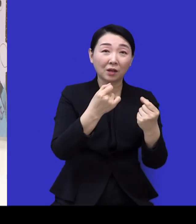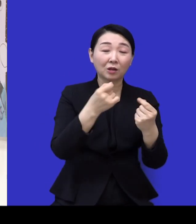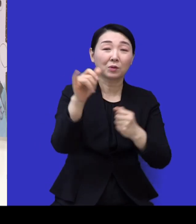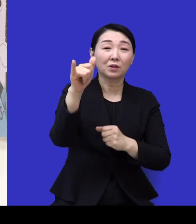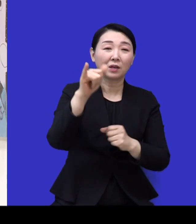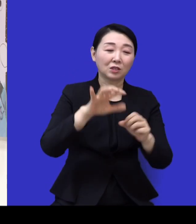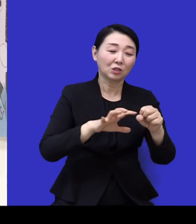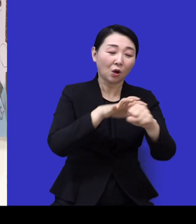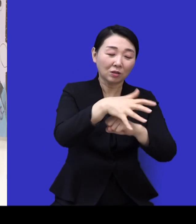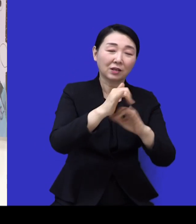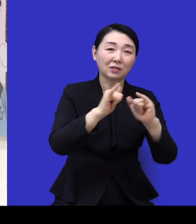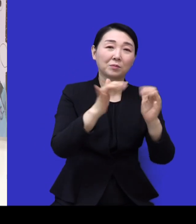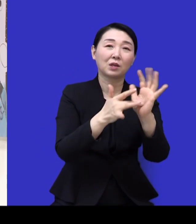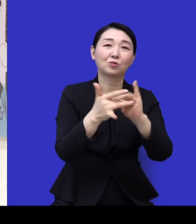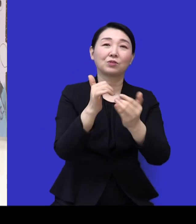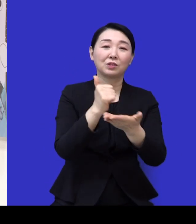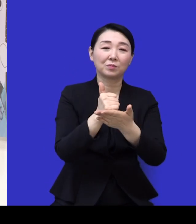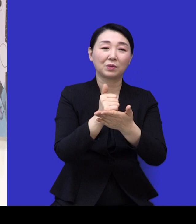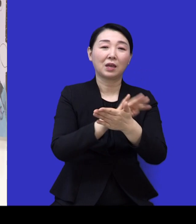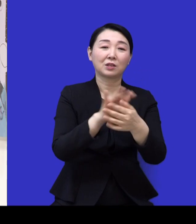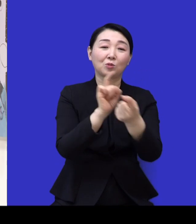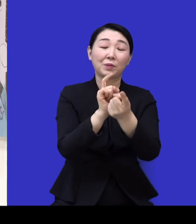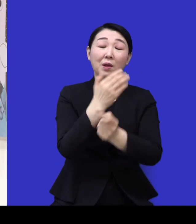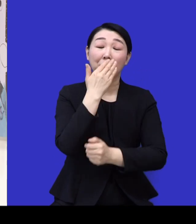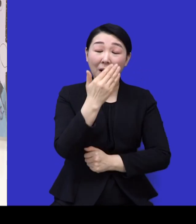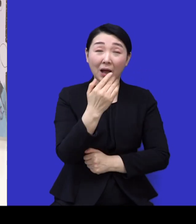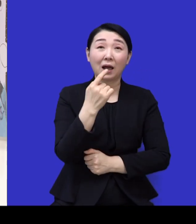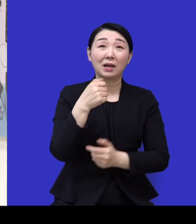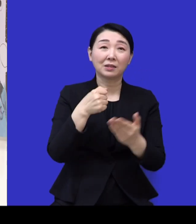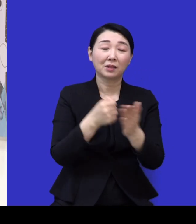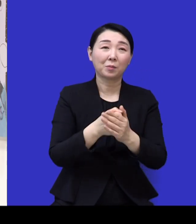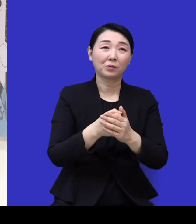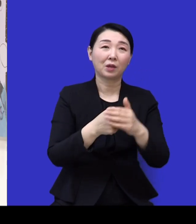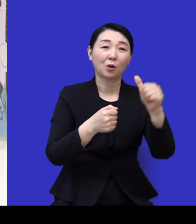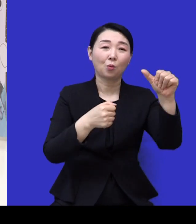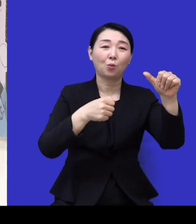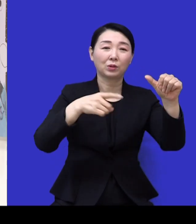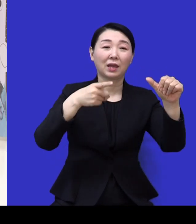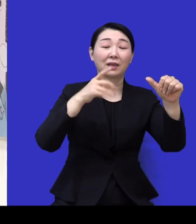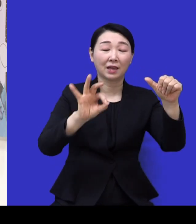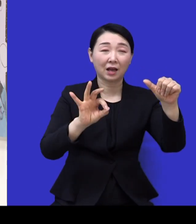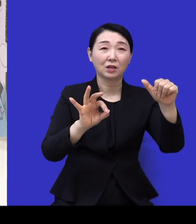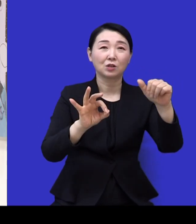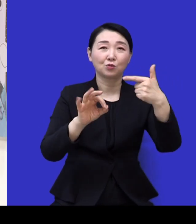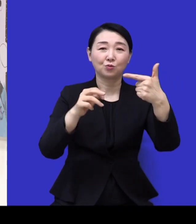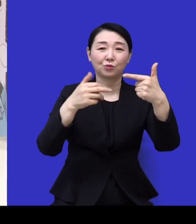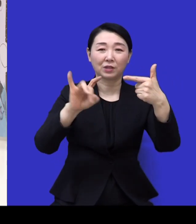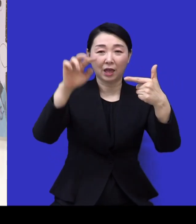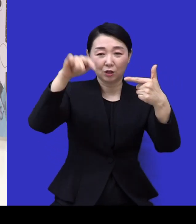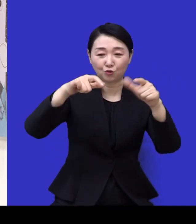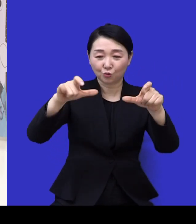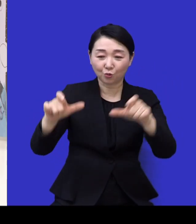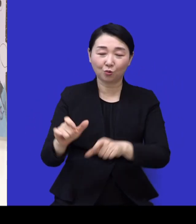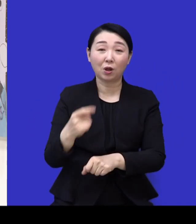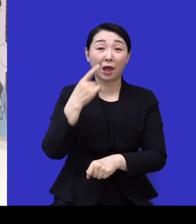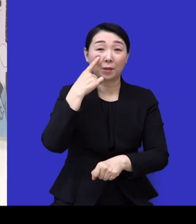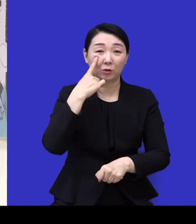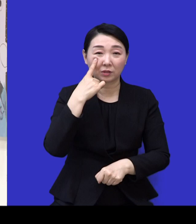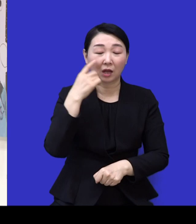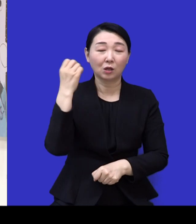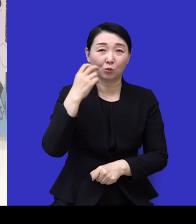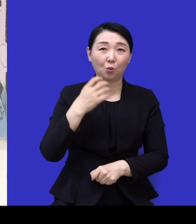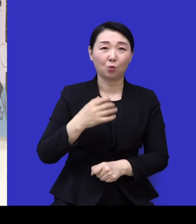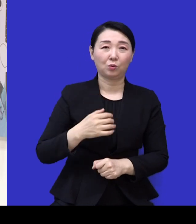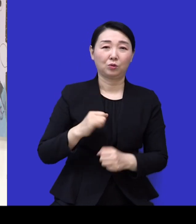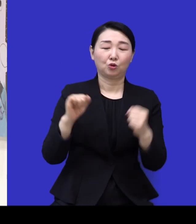않을까라는 생각으로 5대양 6대주에서 해보자. 예. 그리고 아까 보신 대로 제일 먼저 한 데가 북아메리카에 가장 영향력 있는 곳이